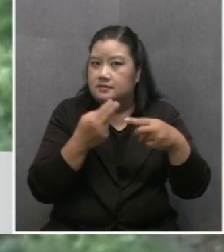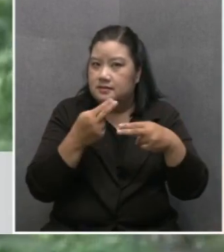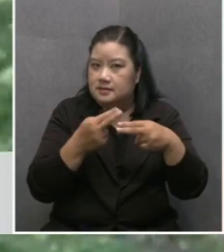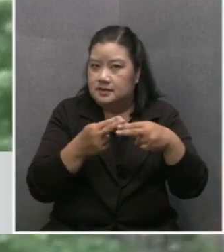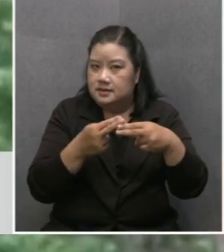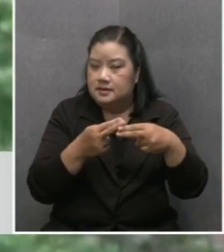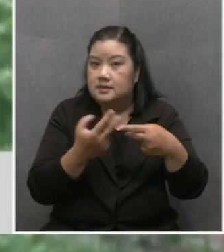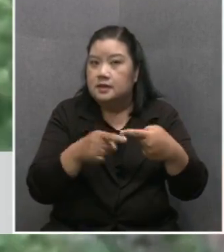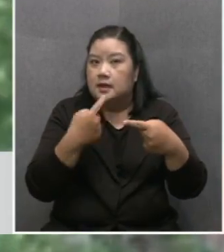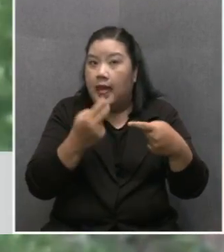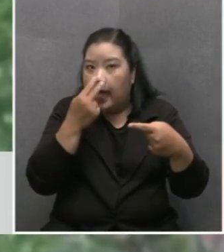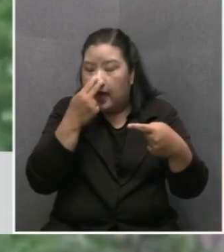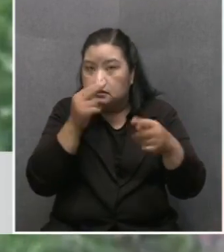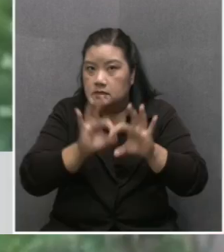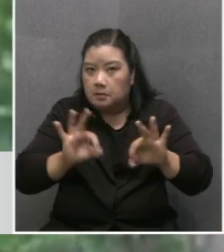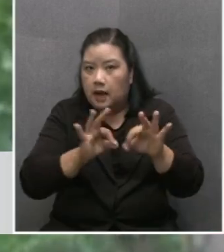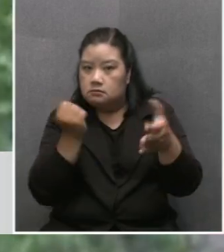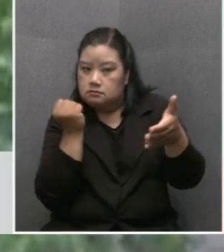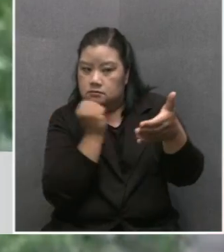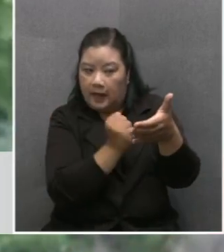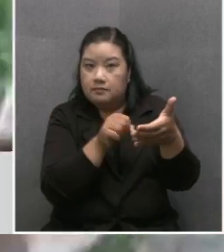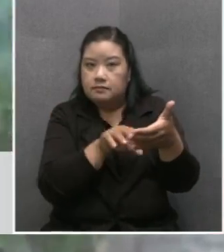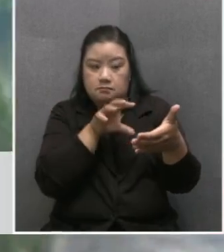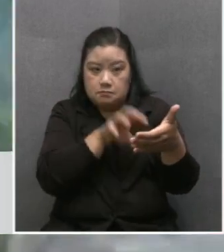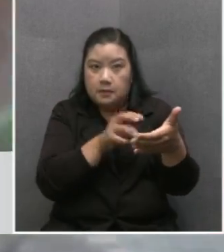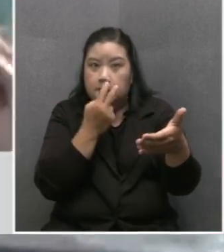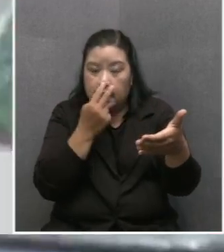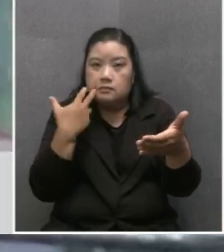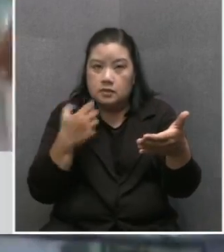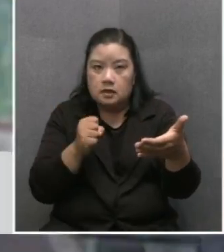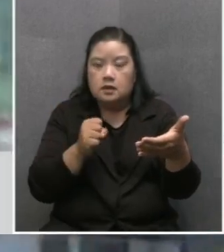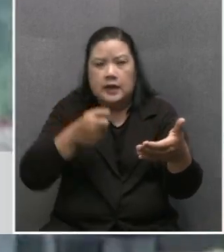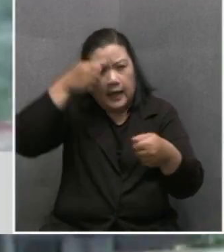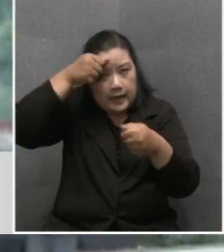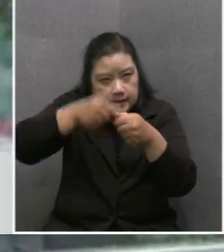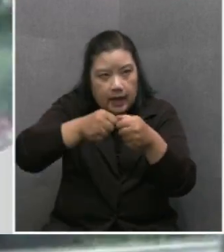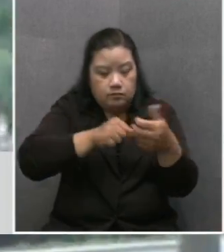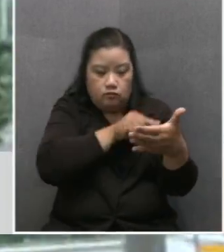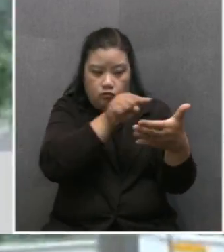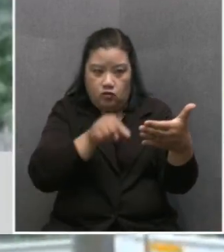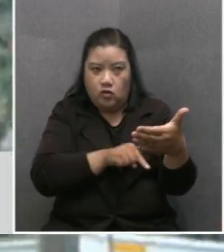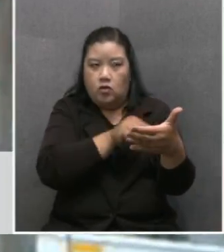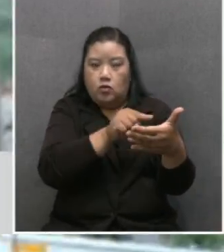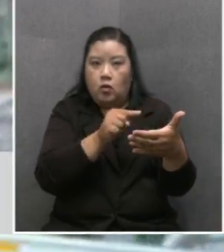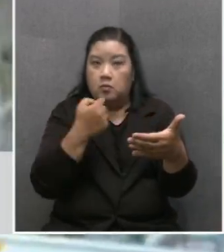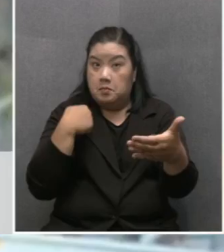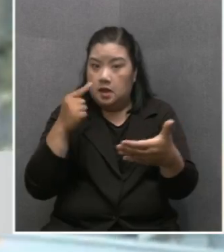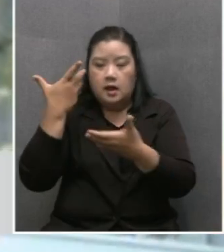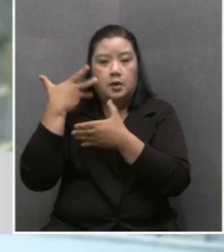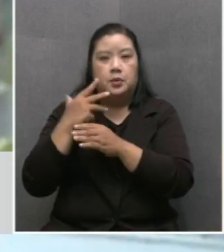ะมีตราพรรคเป็นสัญลักษณ์ไปด้วยฮะพี่น้องจำง่ายวงกลมตราแม่พระธรณีบีบมว